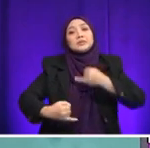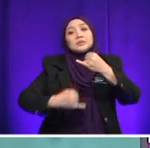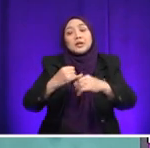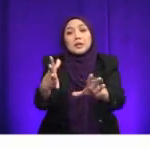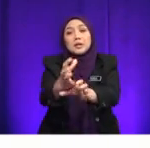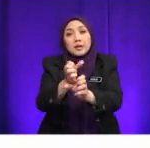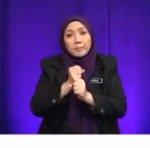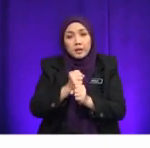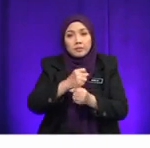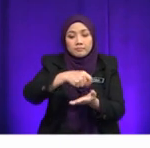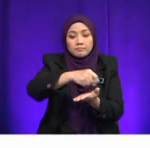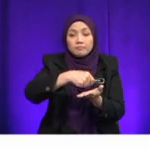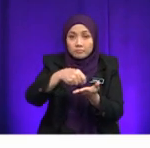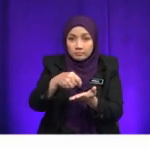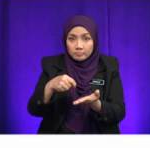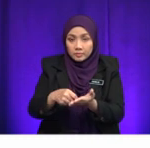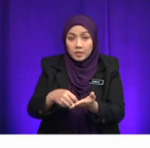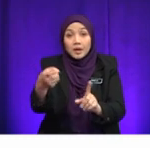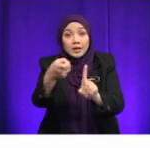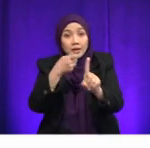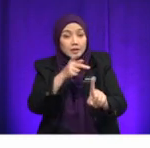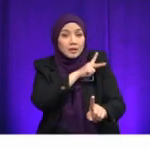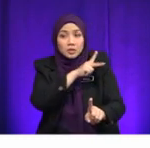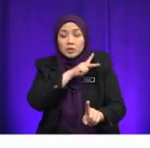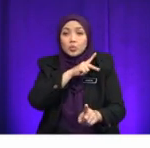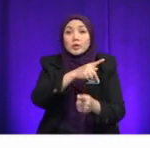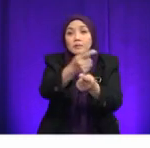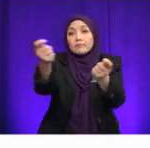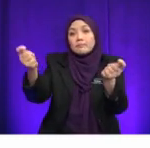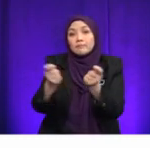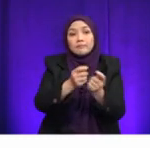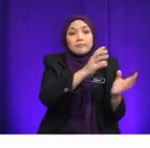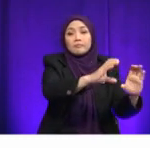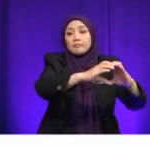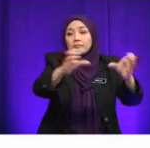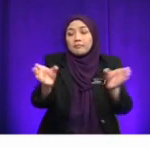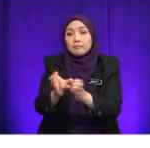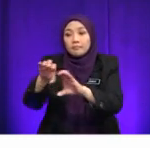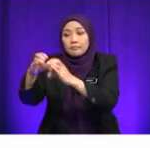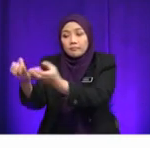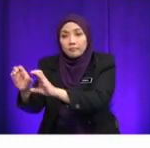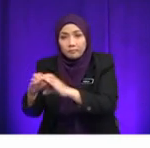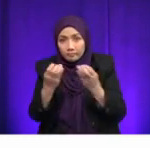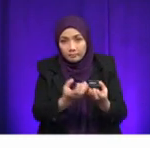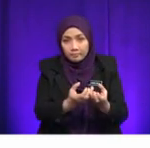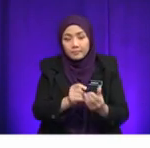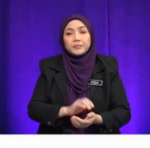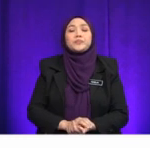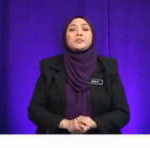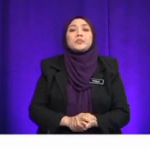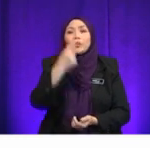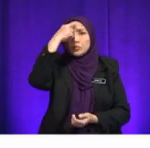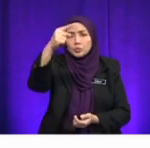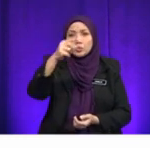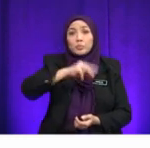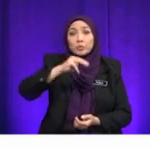tanda tangan ketutupan tetapi untuk maklumat juga ataupun untuk pengetahuan murid-murid di atas kalian dan juga mu